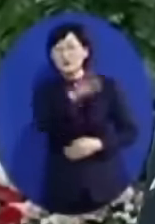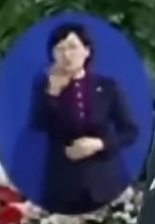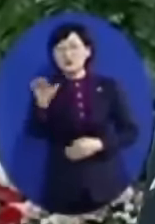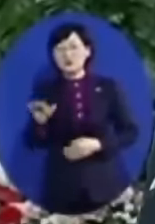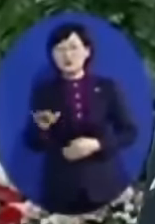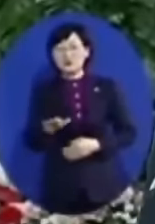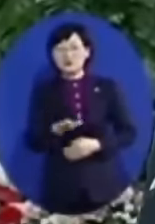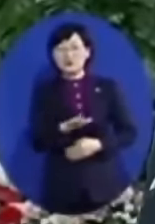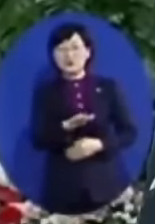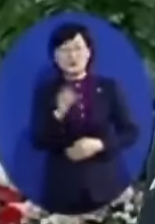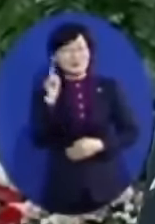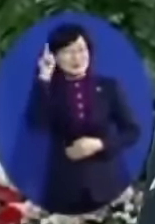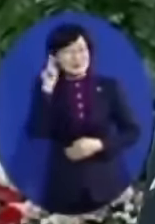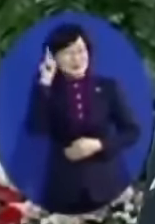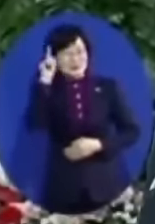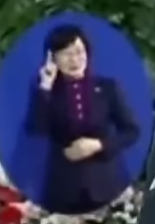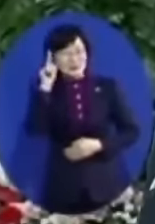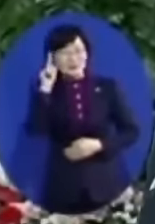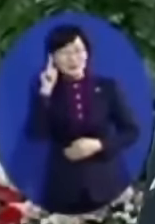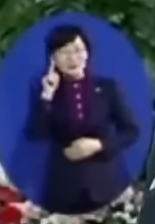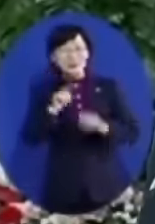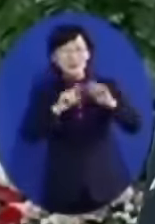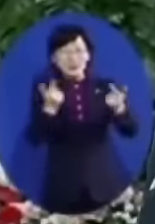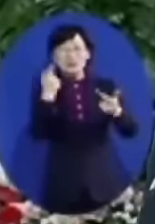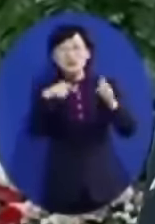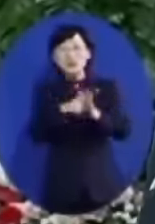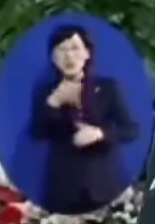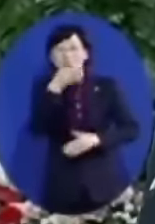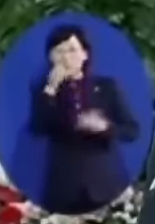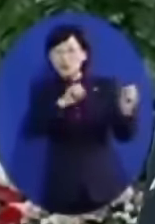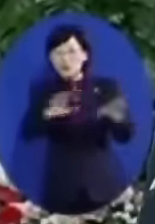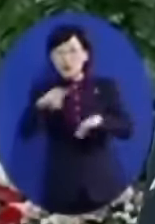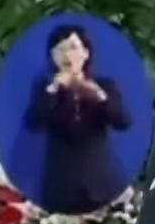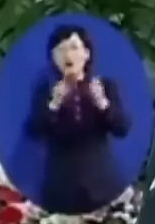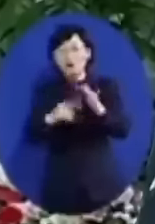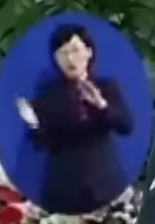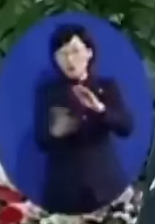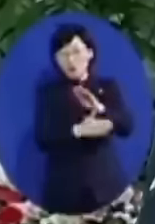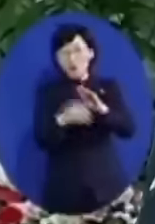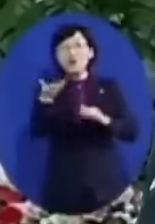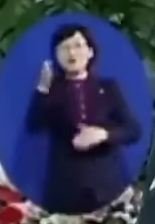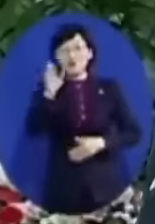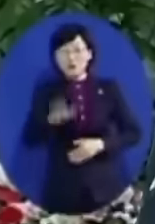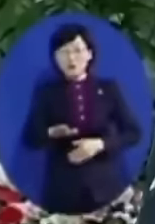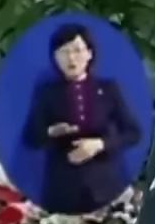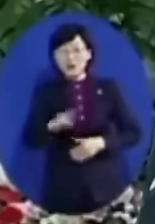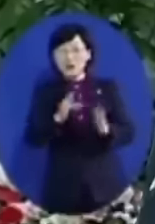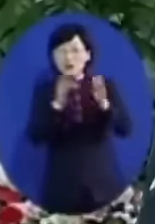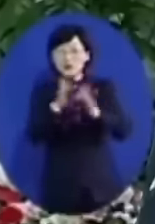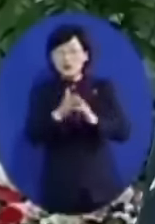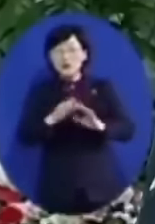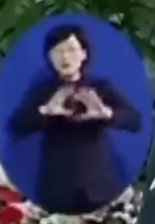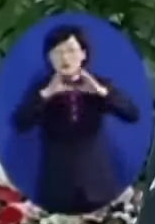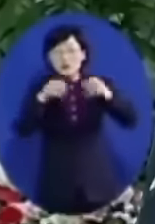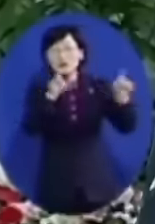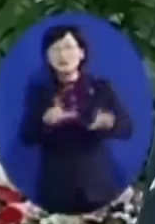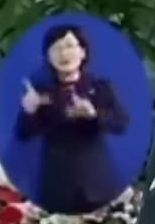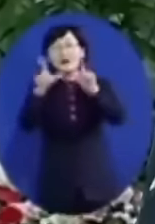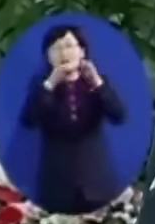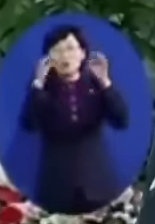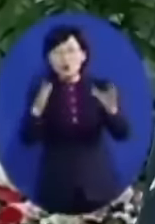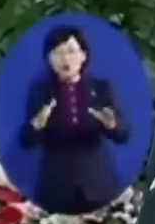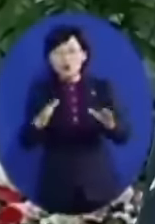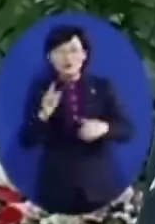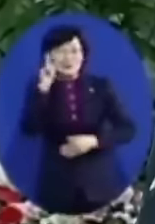우리가 스트레스에 걸리지 않으려면 욕심을 버리고 마음을 비워야 하는데 예수님은 이 세상에 사시면서